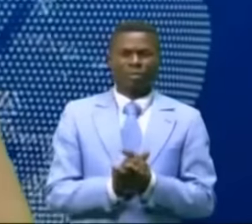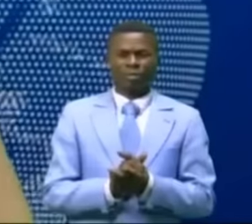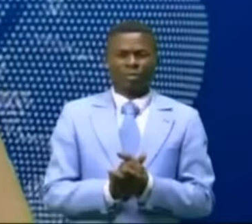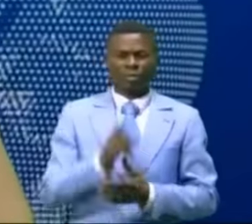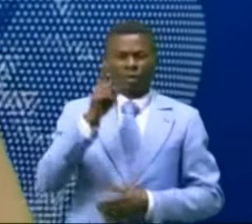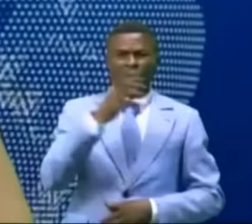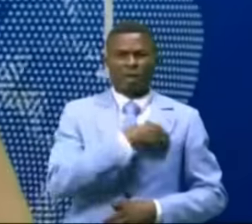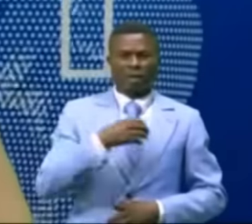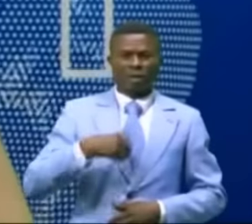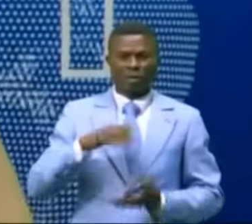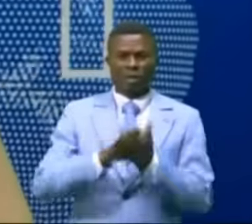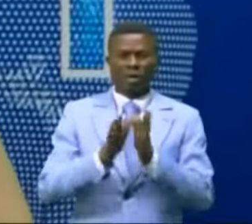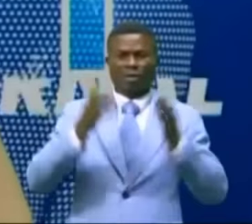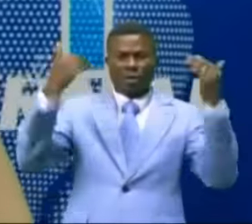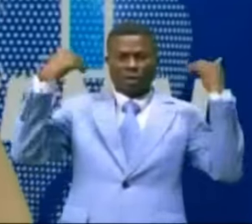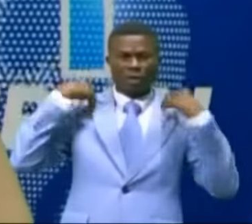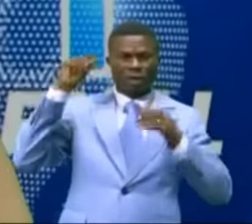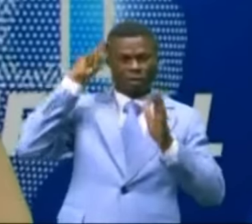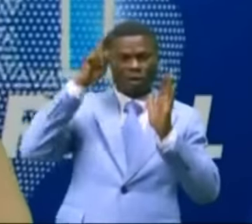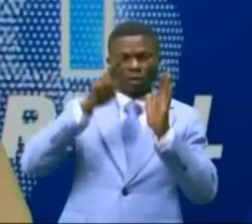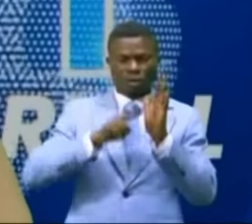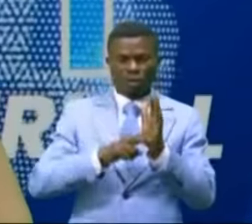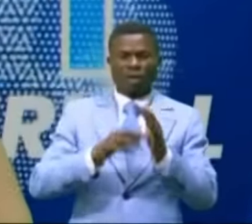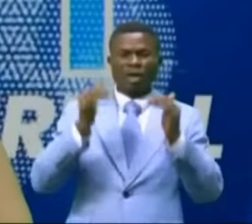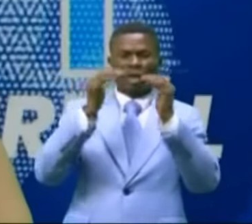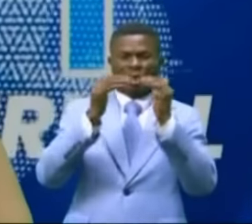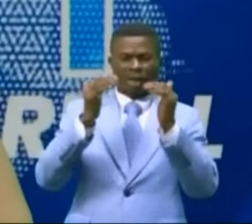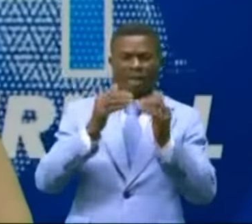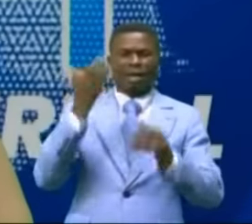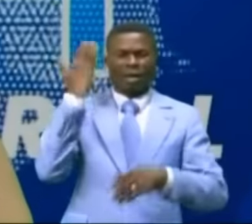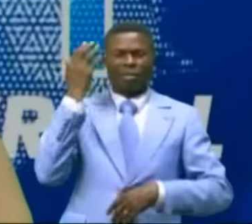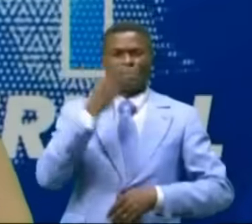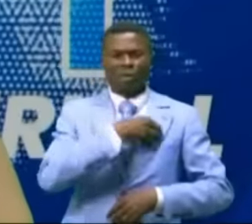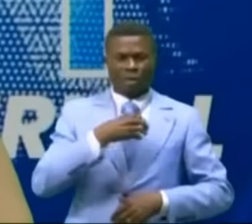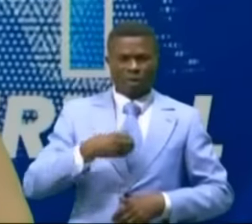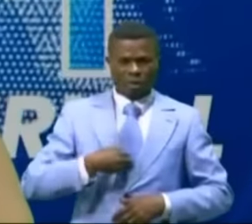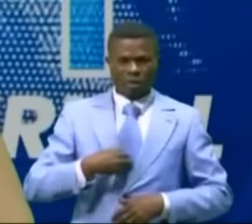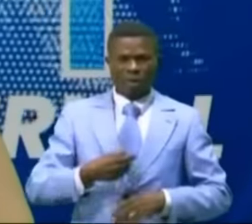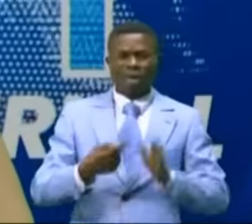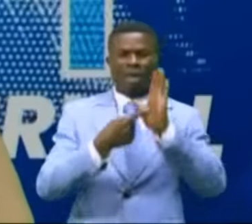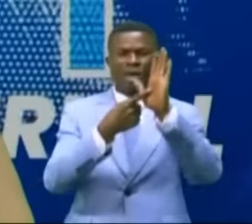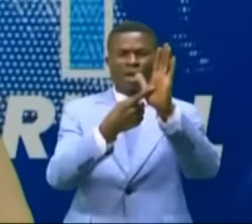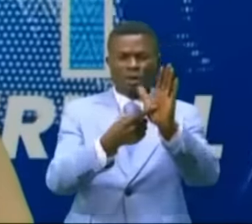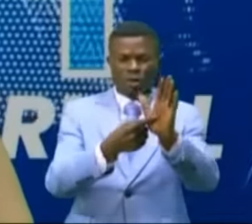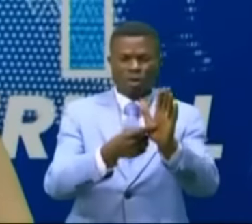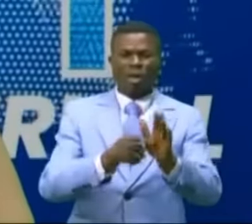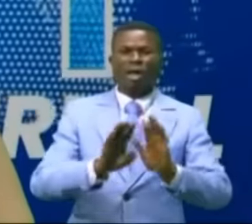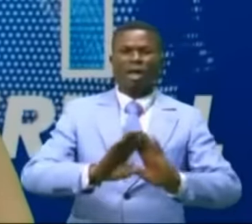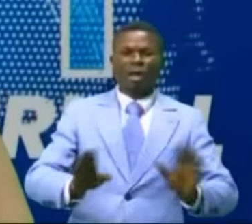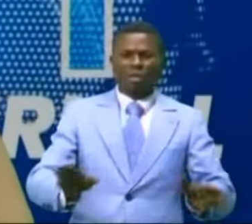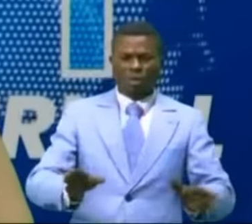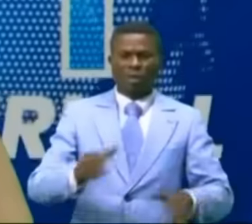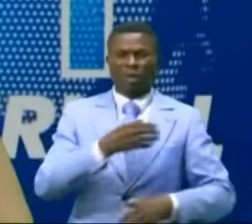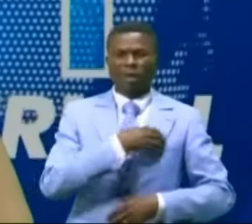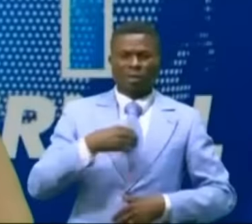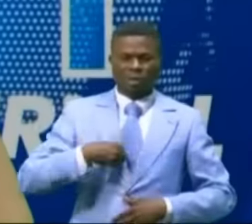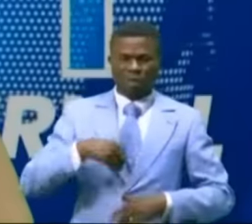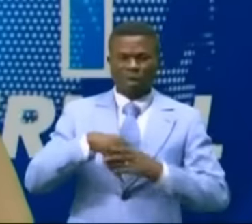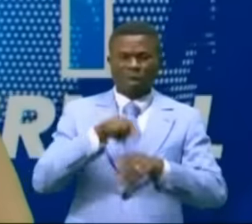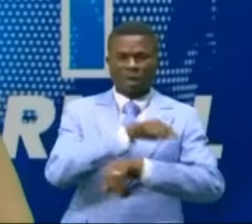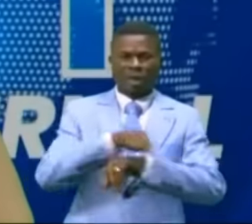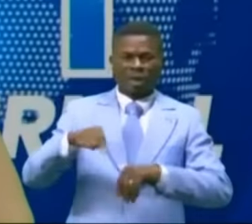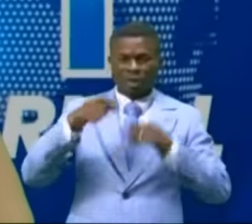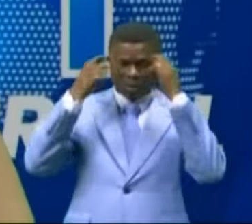Une femme à la tête du gouvernement, la masculinité positive, une représentativité remarquable des femmes dans les